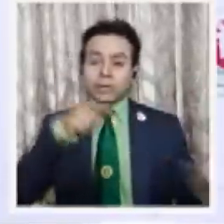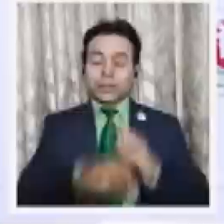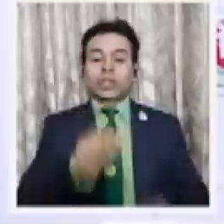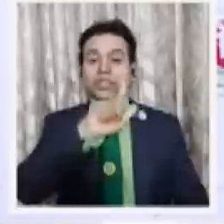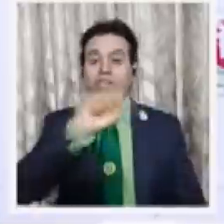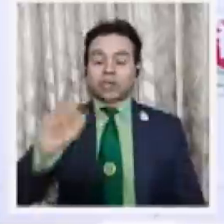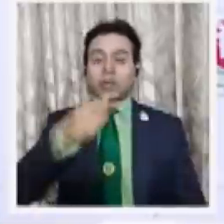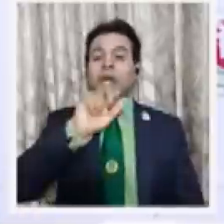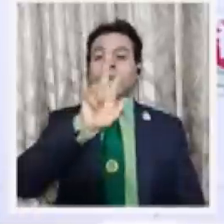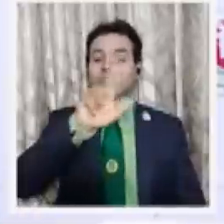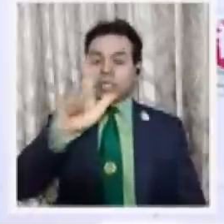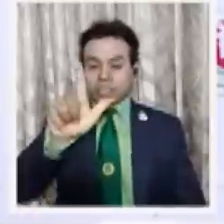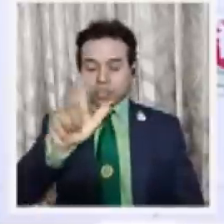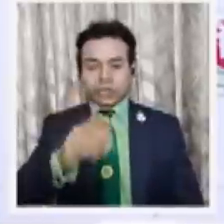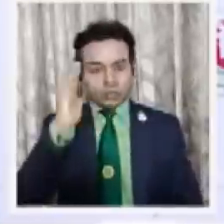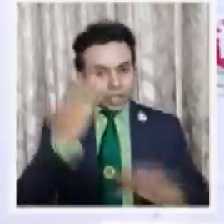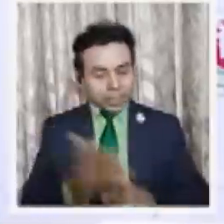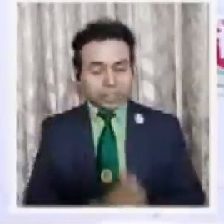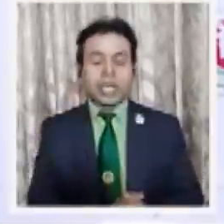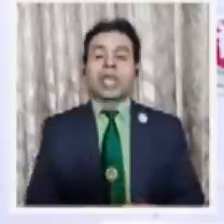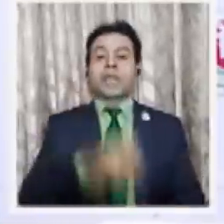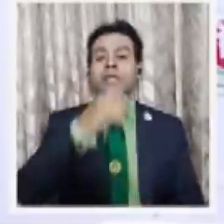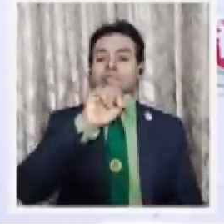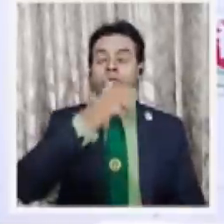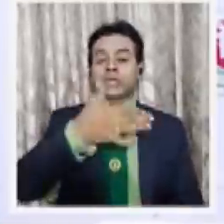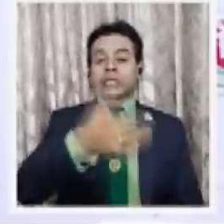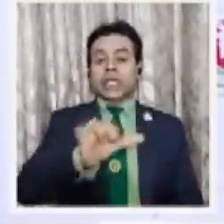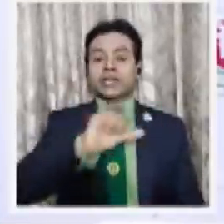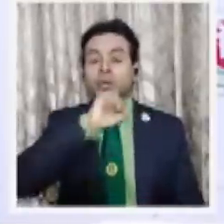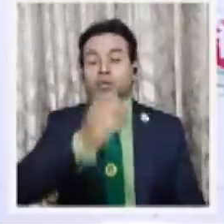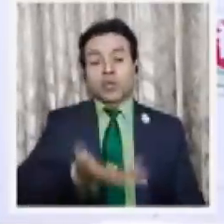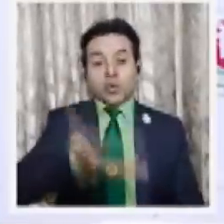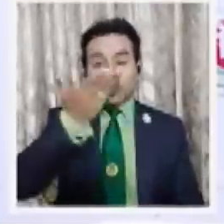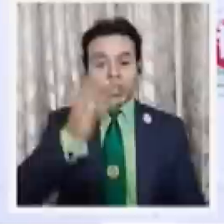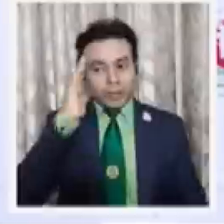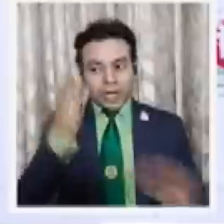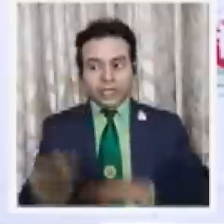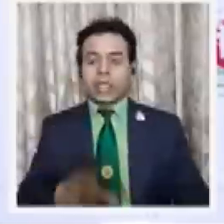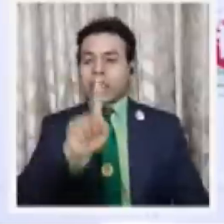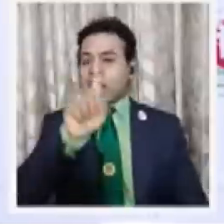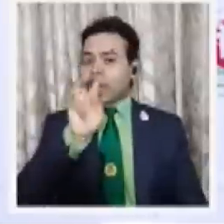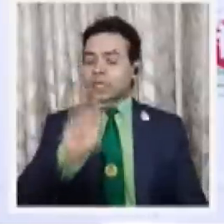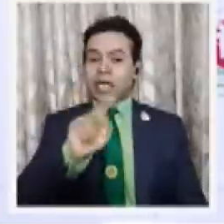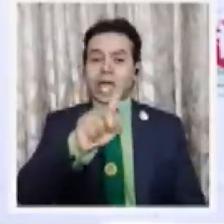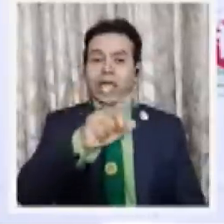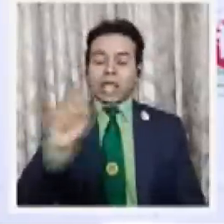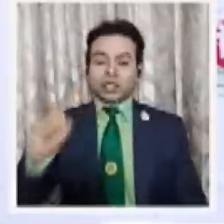41-50 বছরের 381 জন, 14.28%, 51-60 বছরের 787 জন,